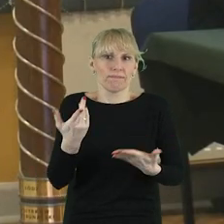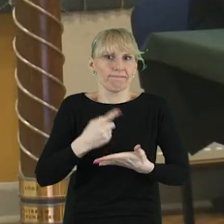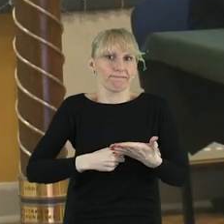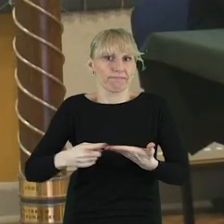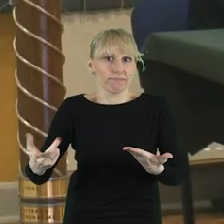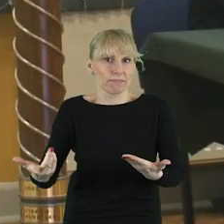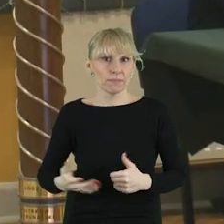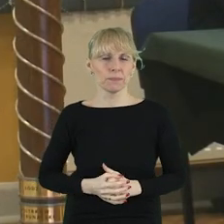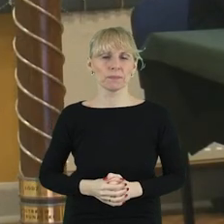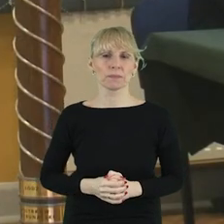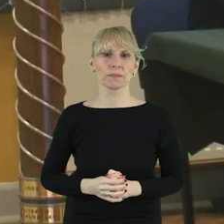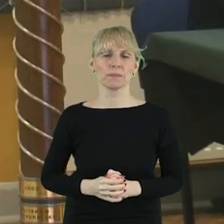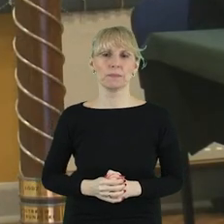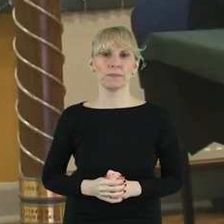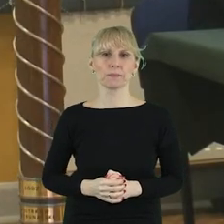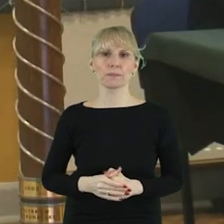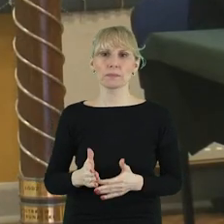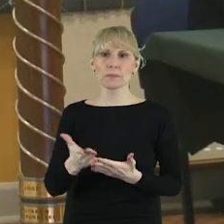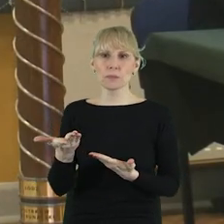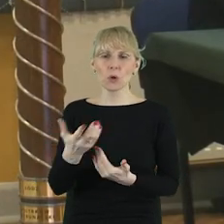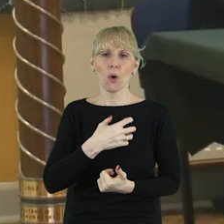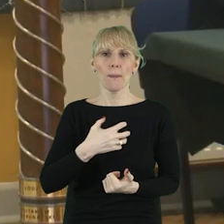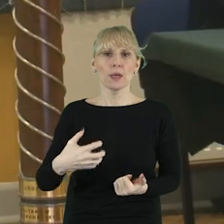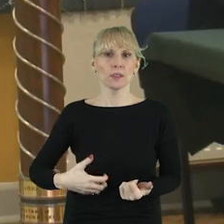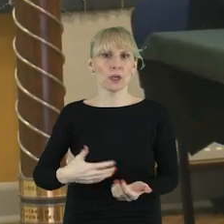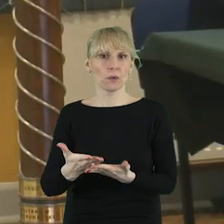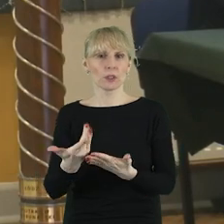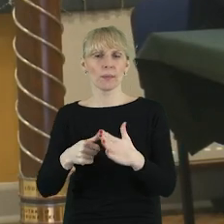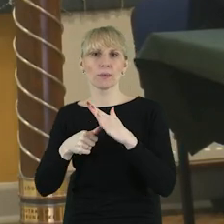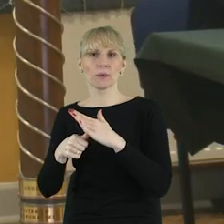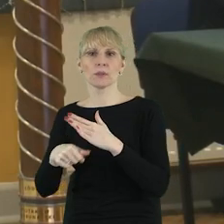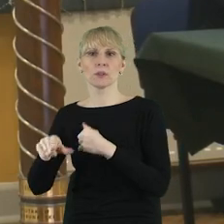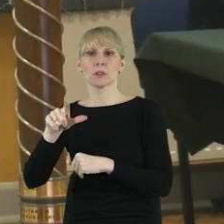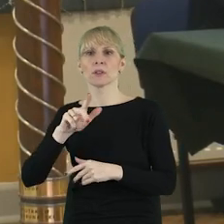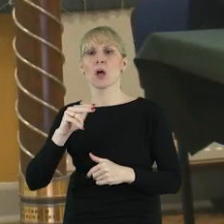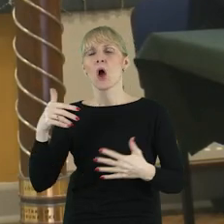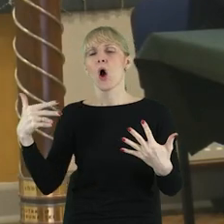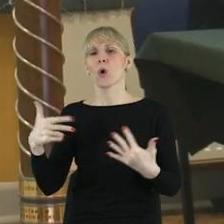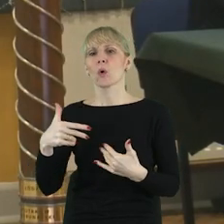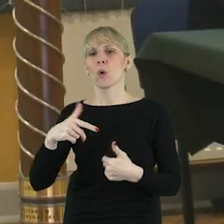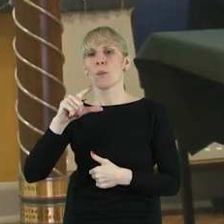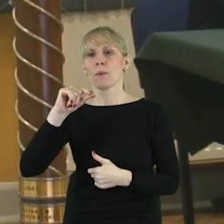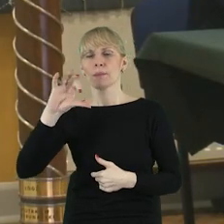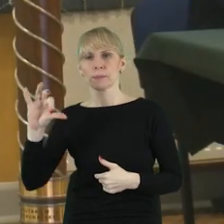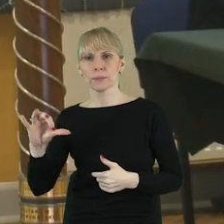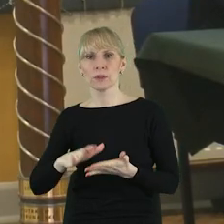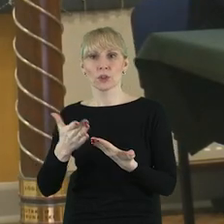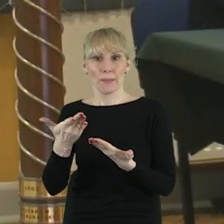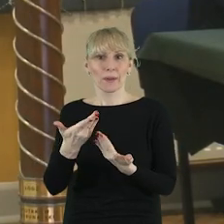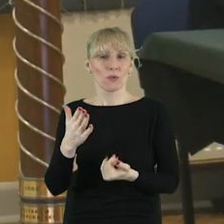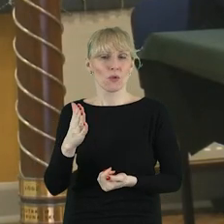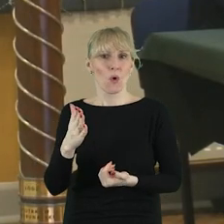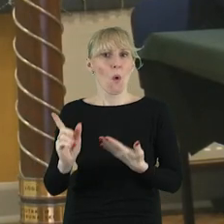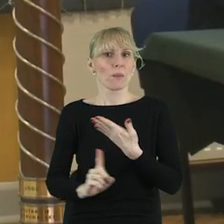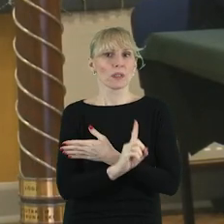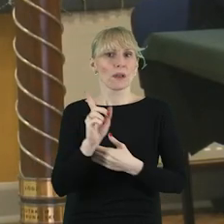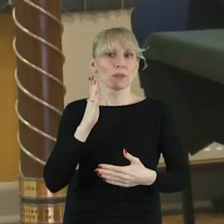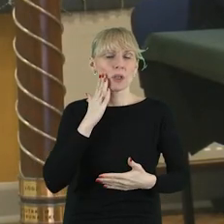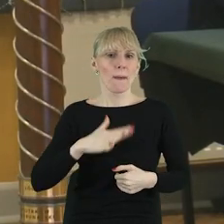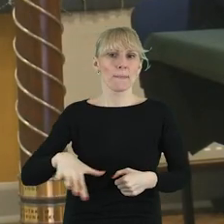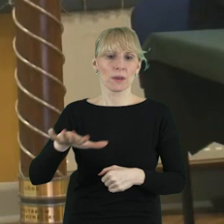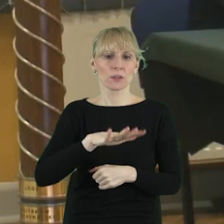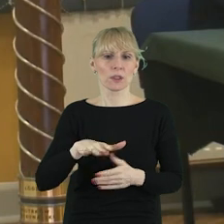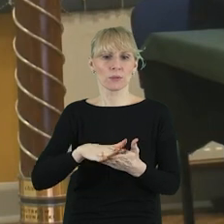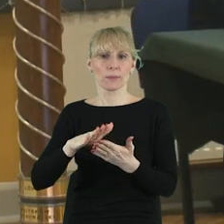Klubu Prawa i Sprawiedliwości, żeby dopuścić osoby, mieszkańców, którzy przyjechali specjalnie na naszą sesję, do tego, żeby mogli zabrać